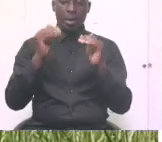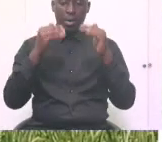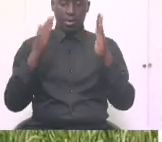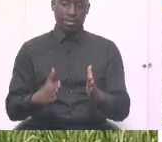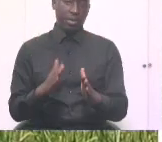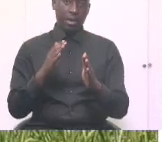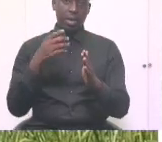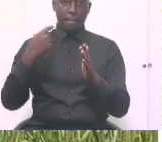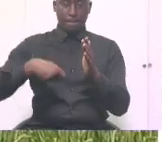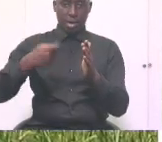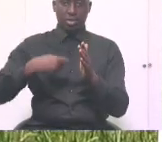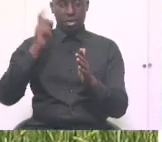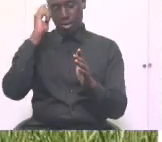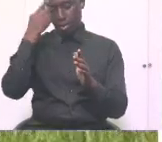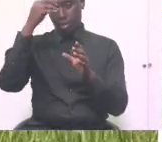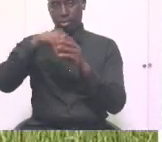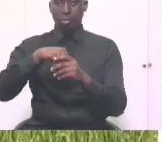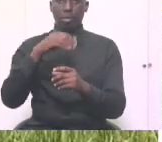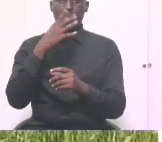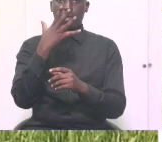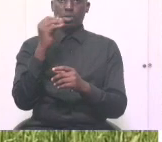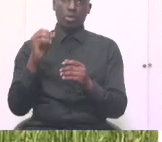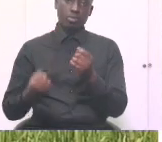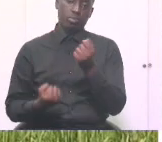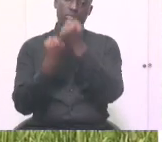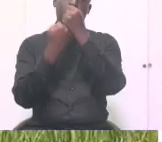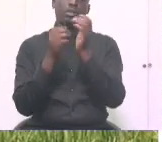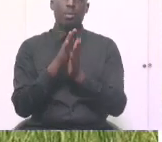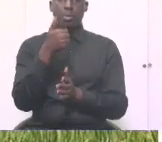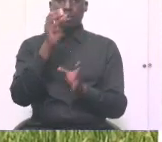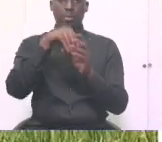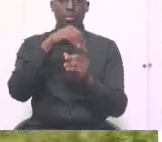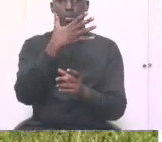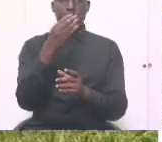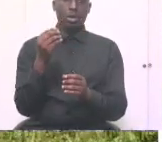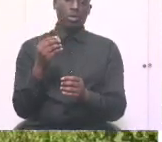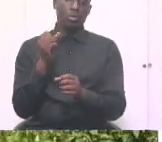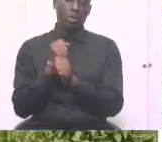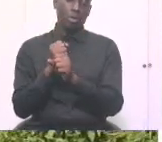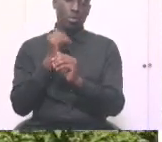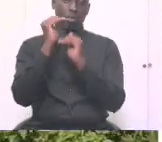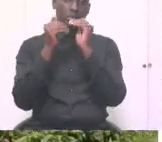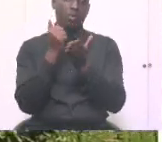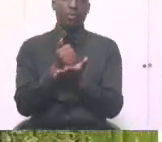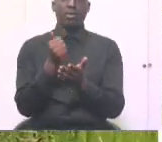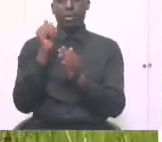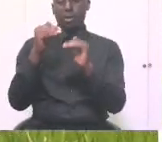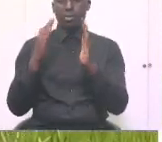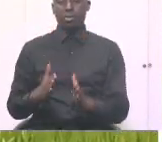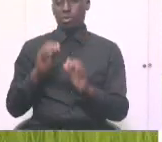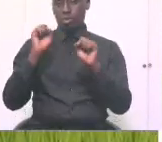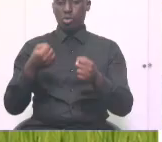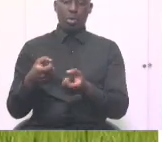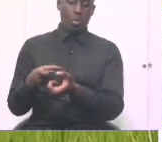amamashini leta ikabashyiramo nkunganire ya 50%, nabo bakishyiramo 50%. Ibyo birakorwa mu rwego rwo gufasha abahinzi kubasha